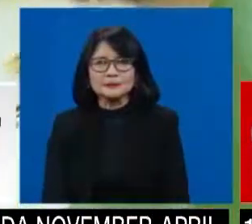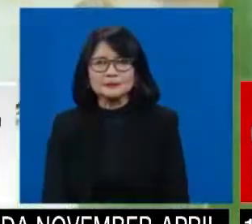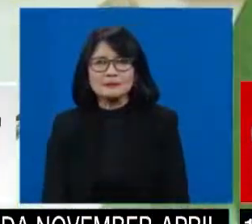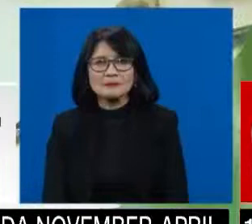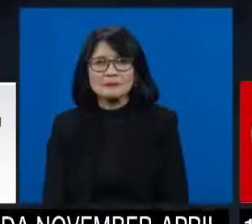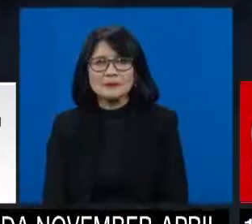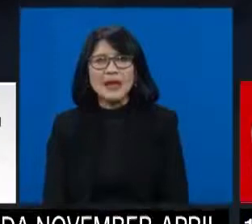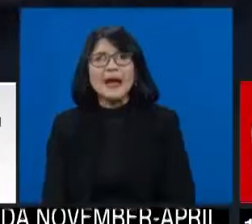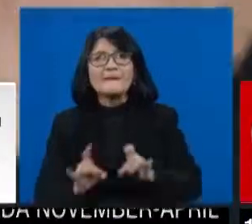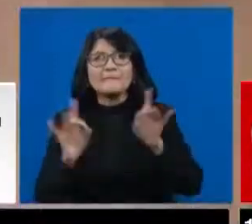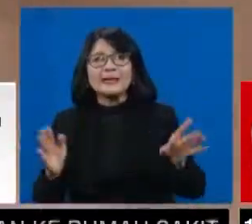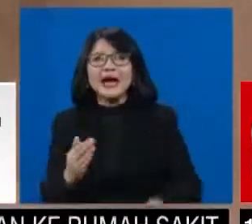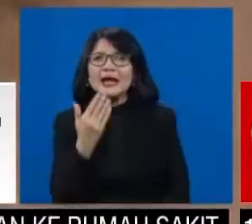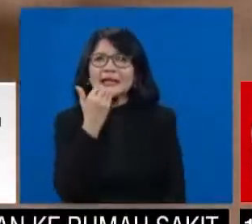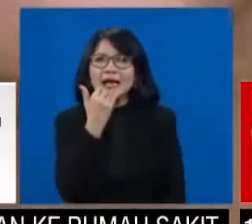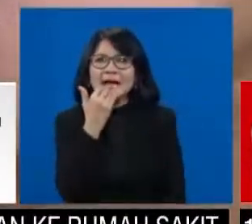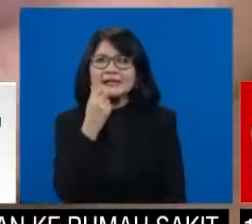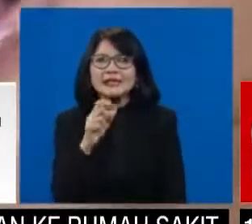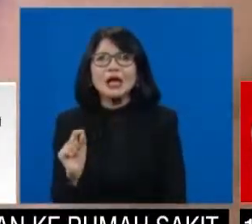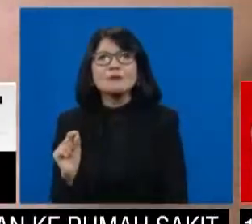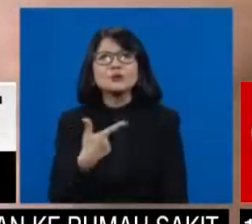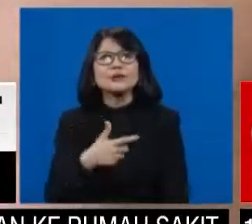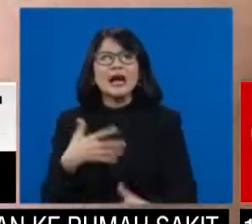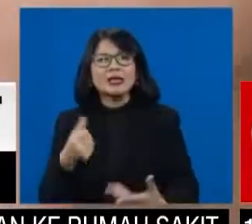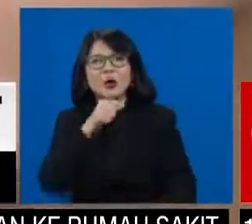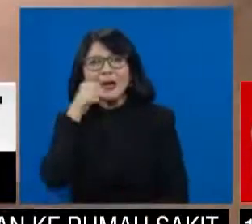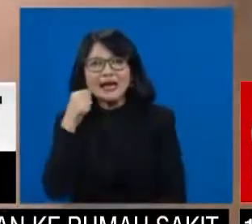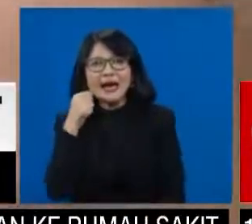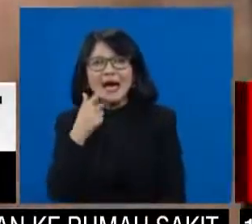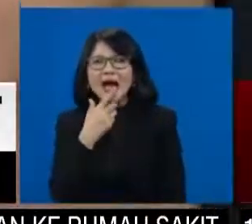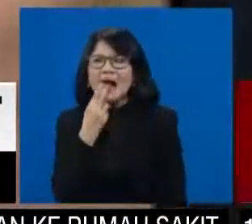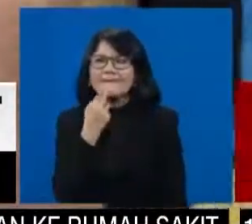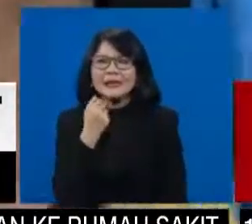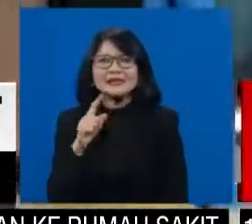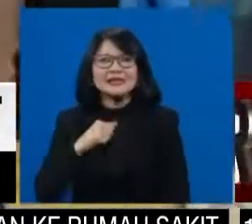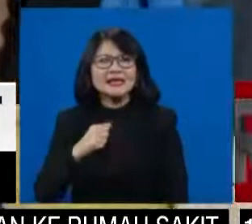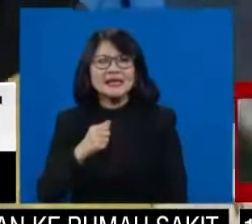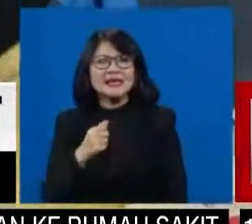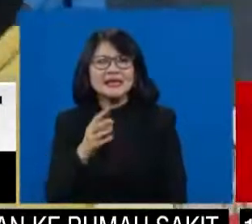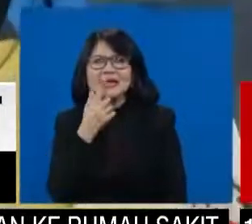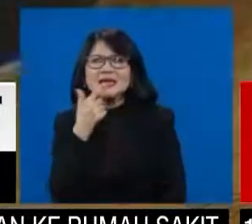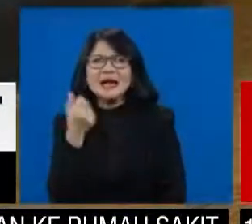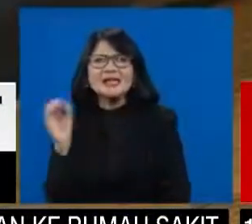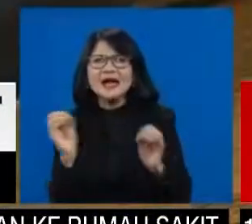Tidak seperti nasi putih atau nasi merah yang sedikit manis, rasa sorghum cenderung lebih netral.